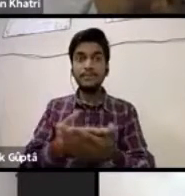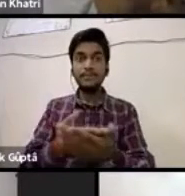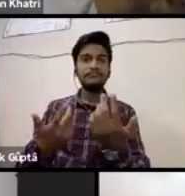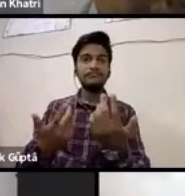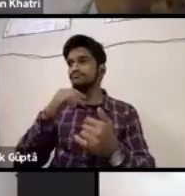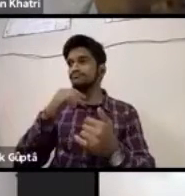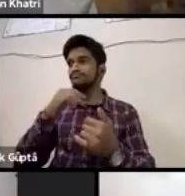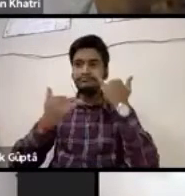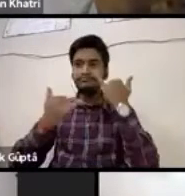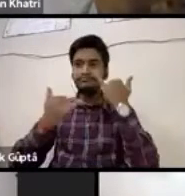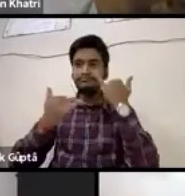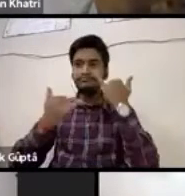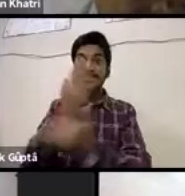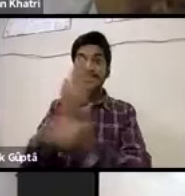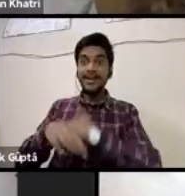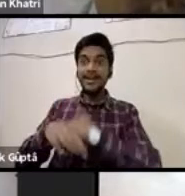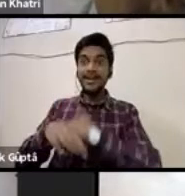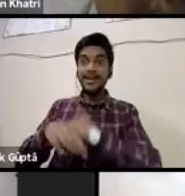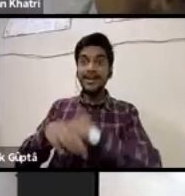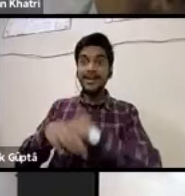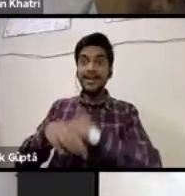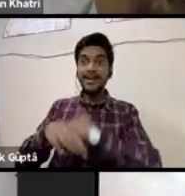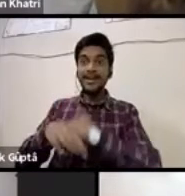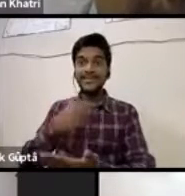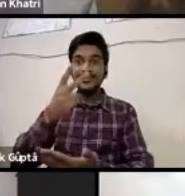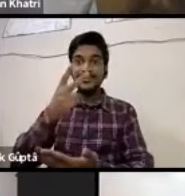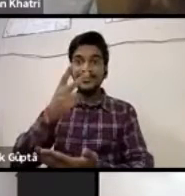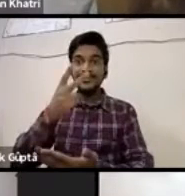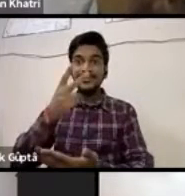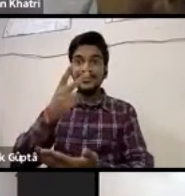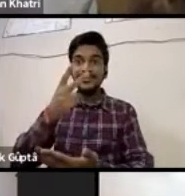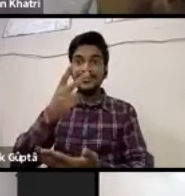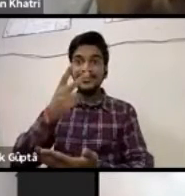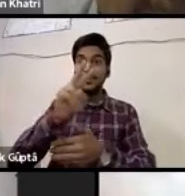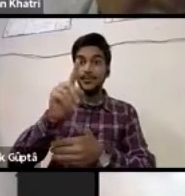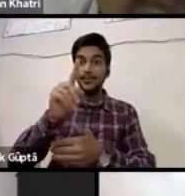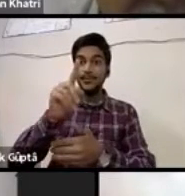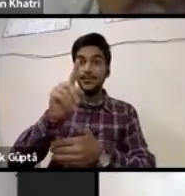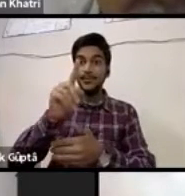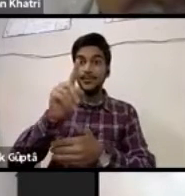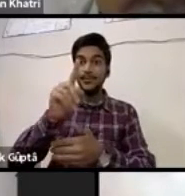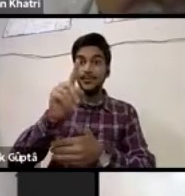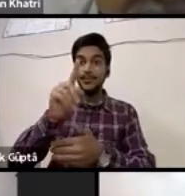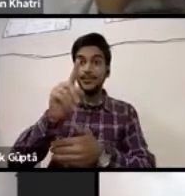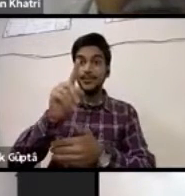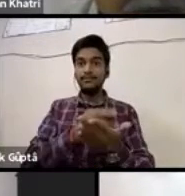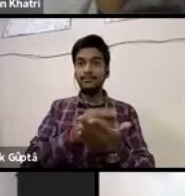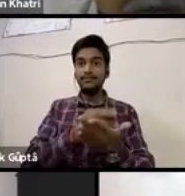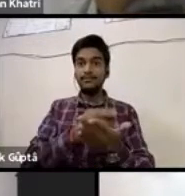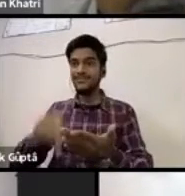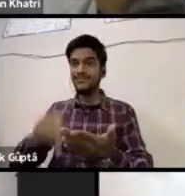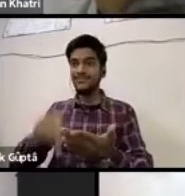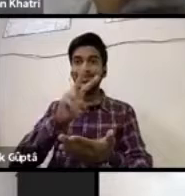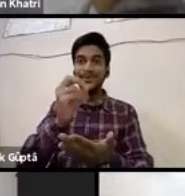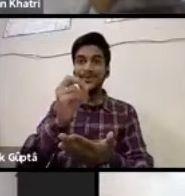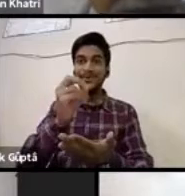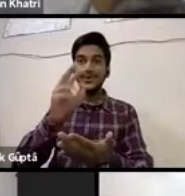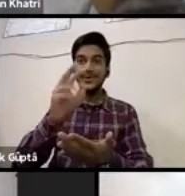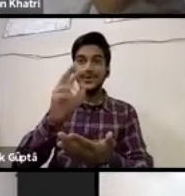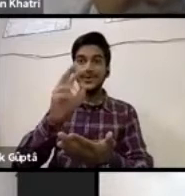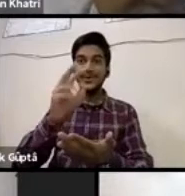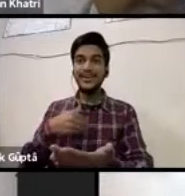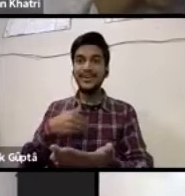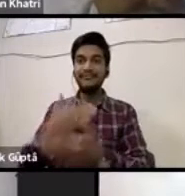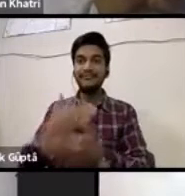बात है और 2020 खत्म होने वाला है अभी, तो पिछले लगभग 7.5 साल में नेशनल इंस्टीट्यूट ऑफ टेक्निकल